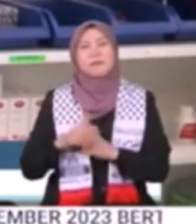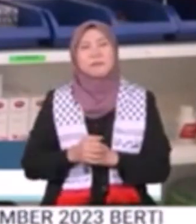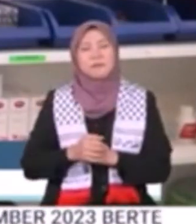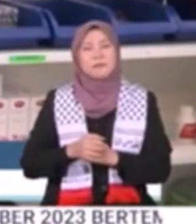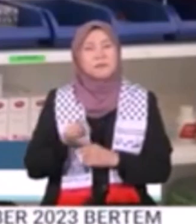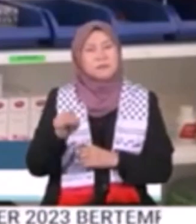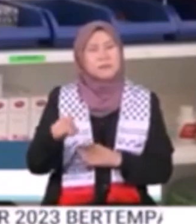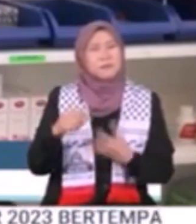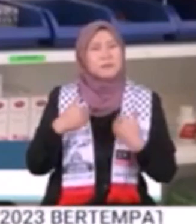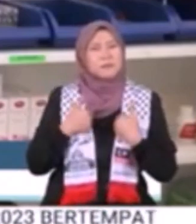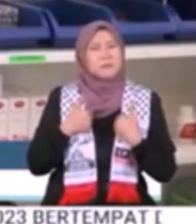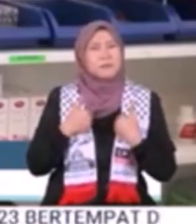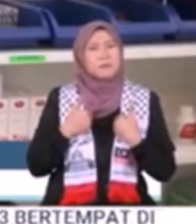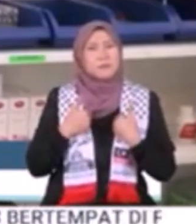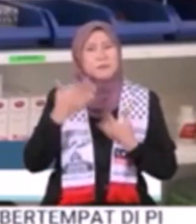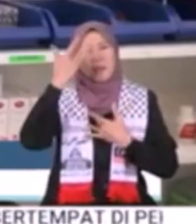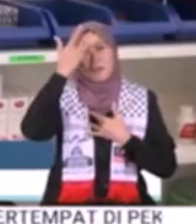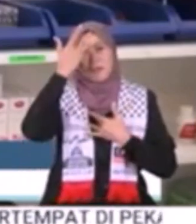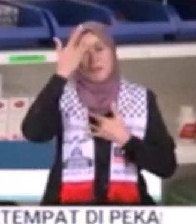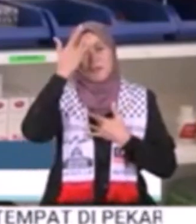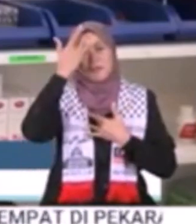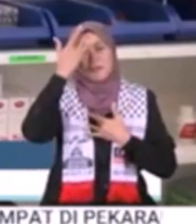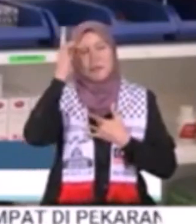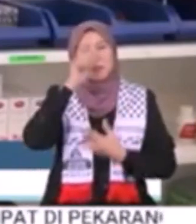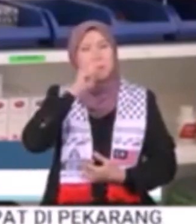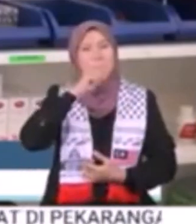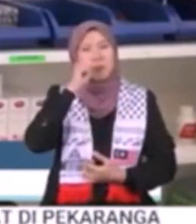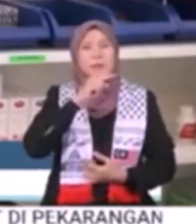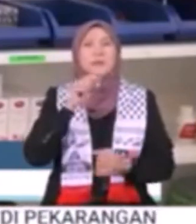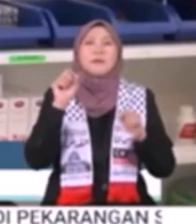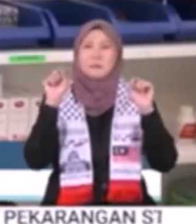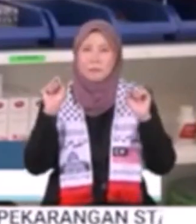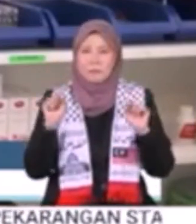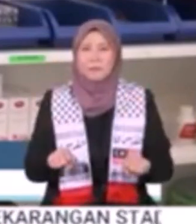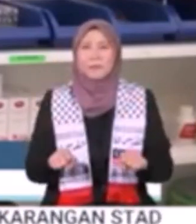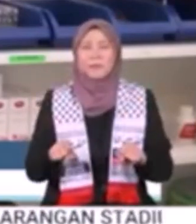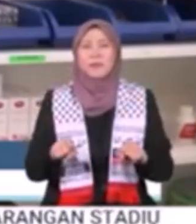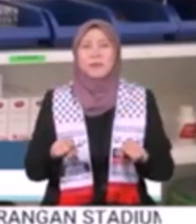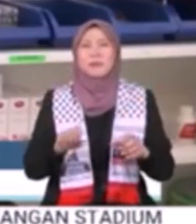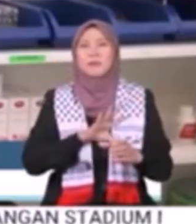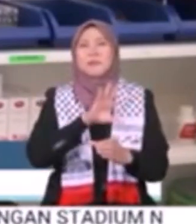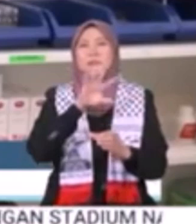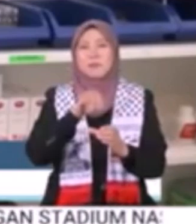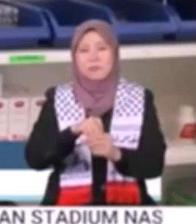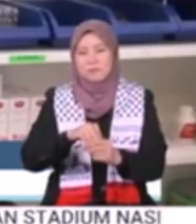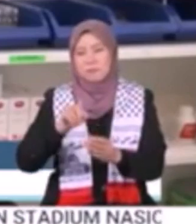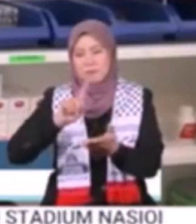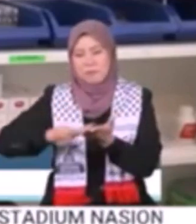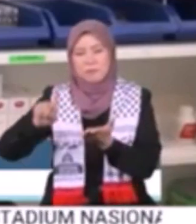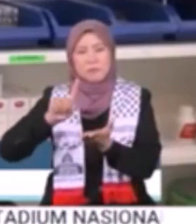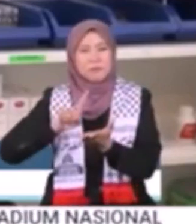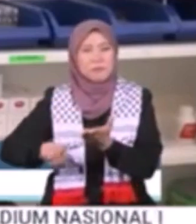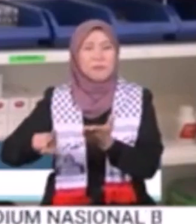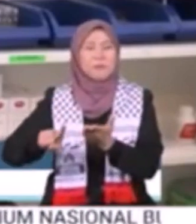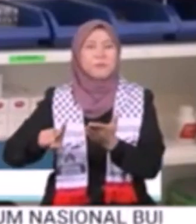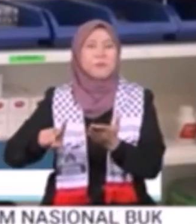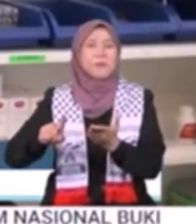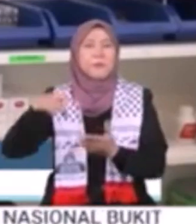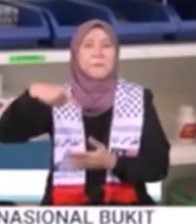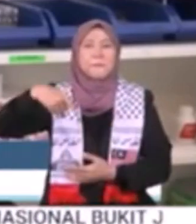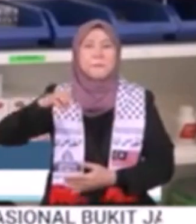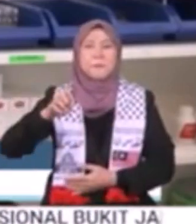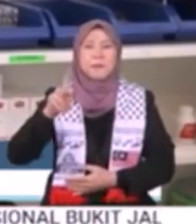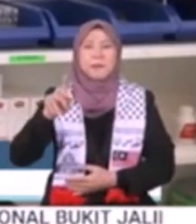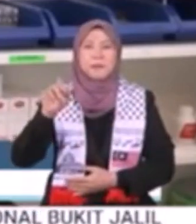dia mengalami kemungkinan penyakit kronik, kita juga boleh selitkan pemeriksaan peka B40